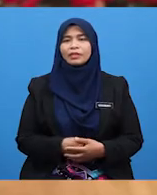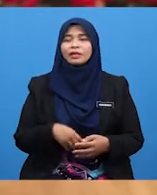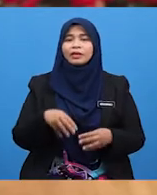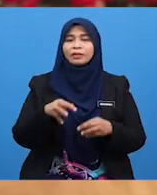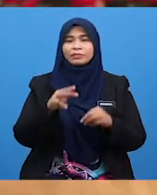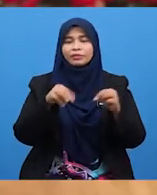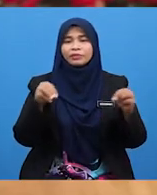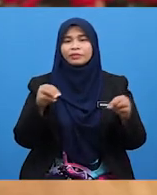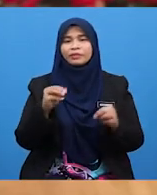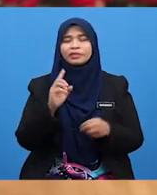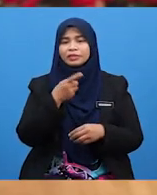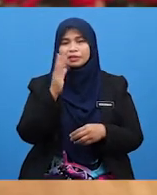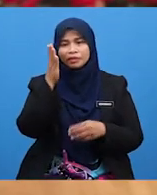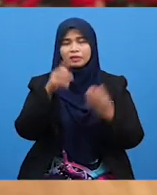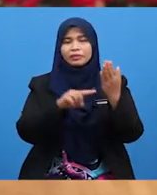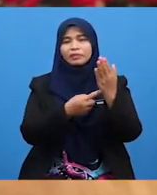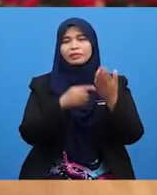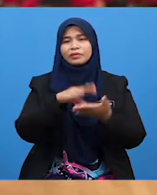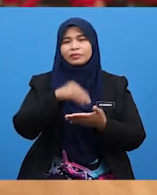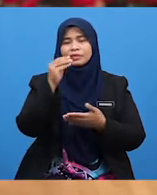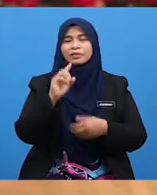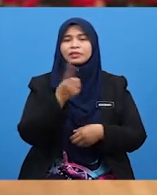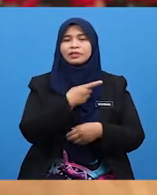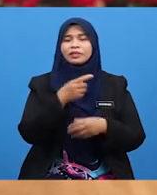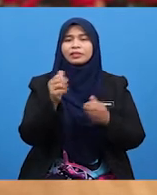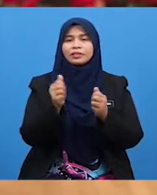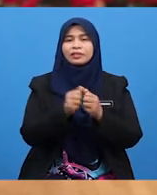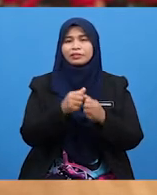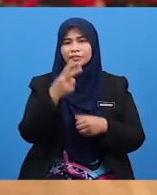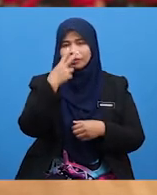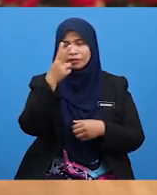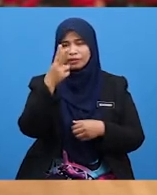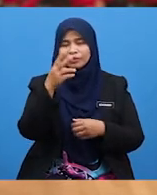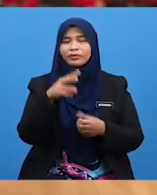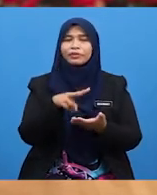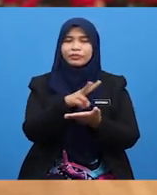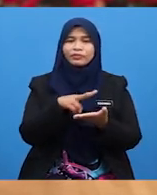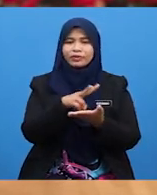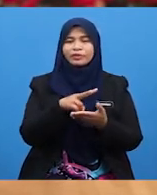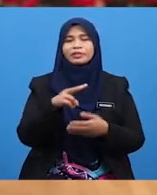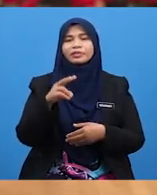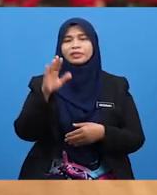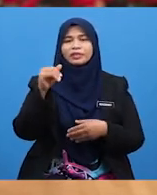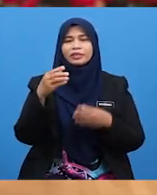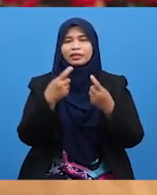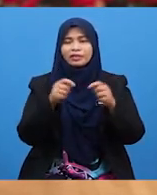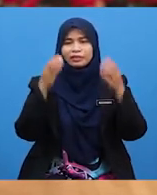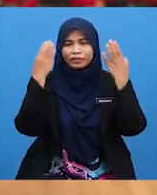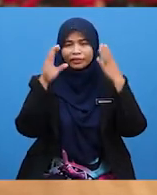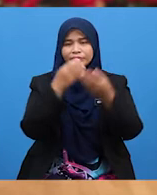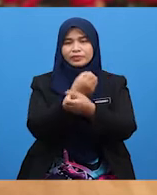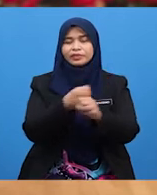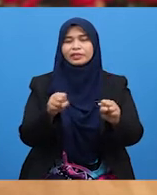Murid-murid, kita akan mulakan pembelajaran kita pada hari ini dengan menonton klip video yang telah cikgu sediakan.